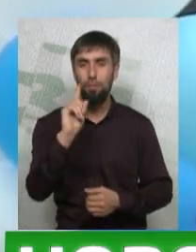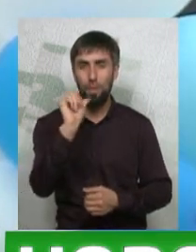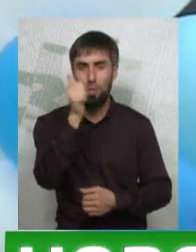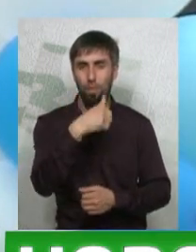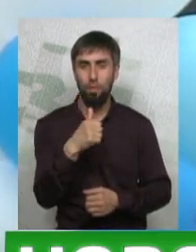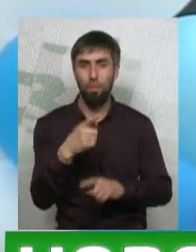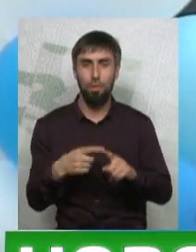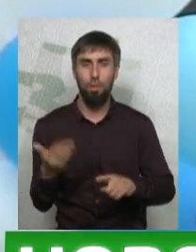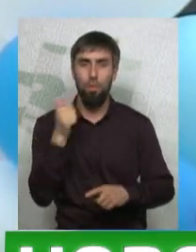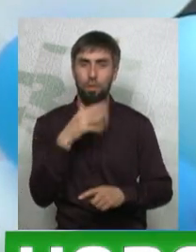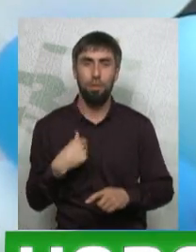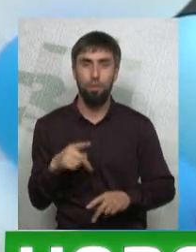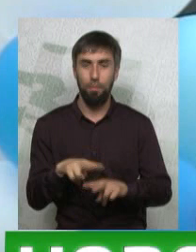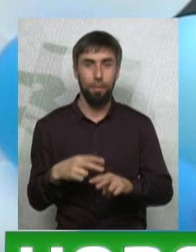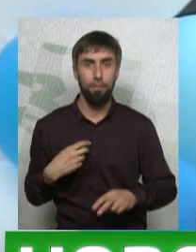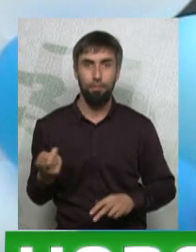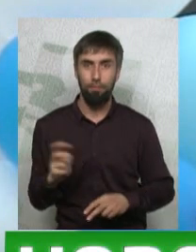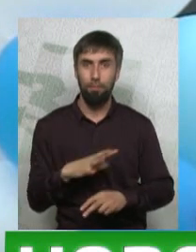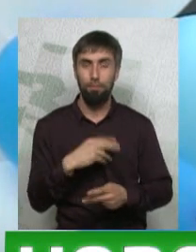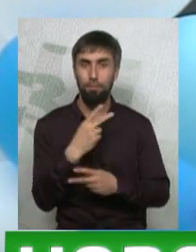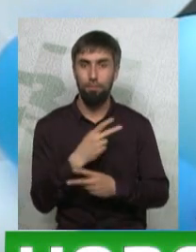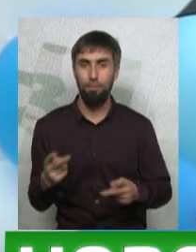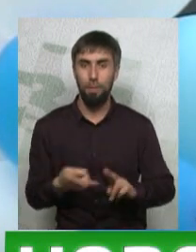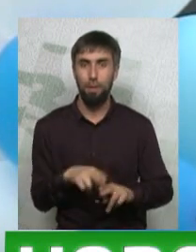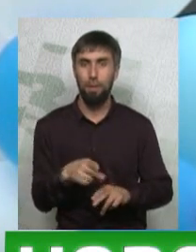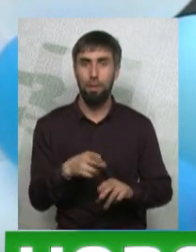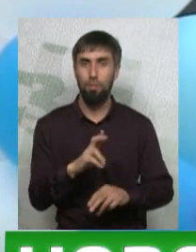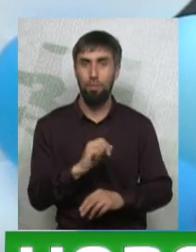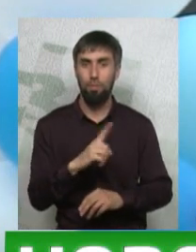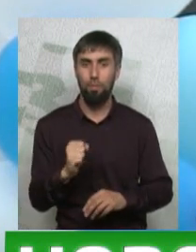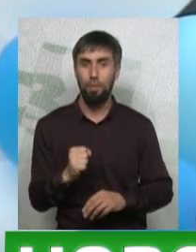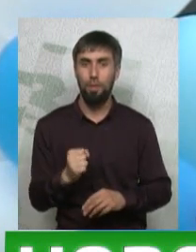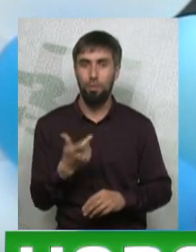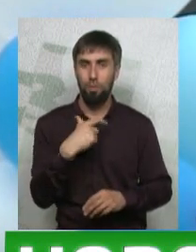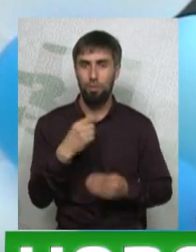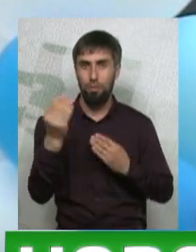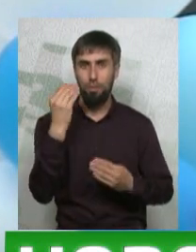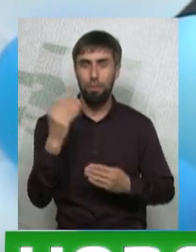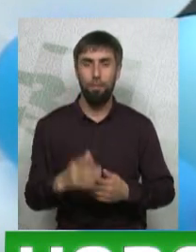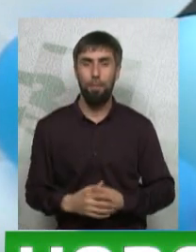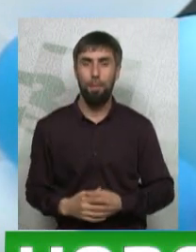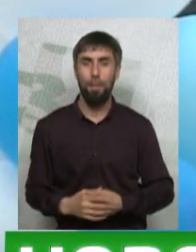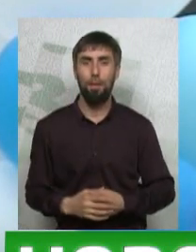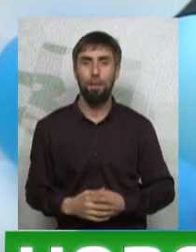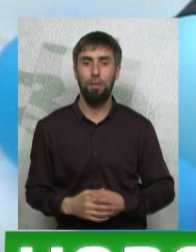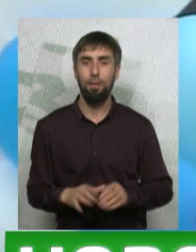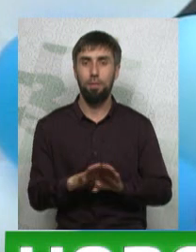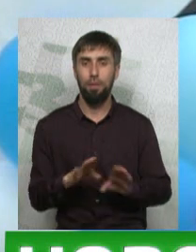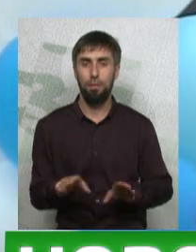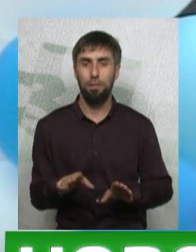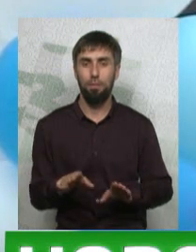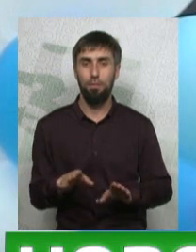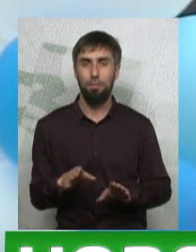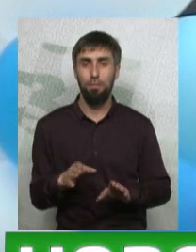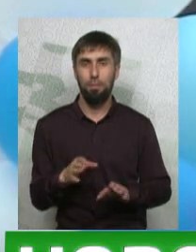когда я сюда приехал, эта база собой представляла такое подобие,